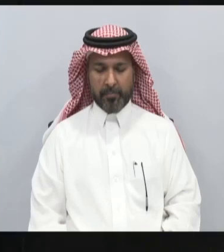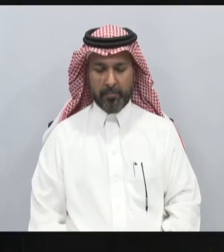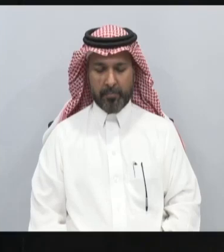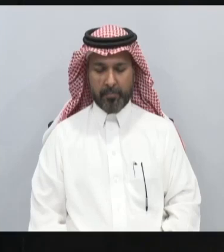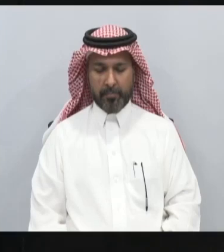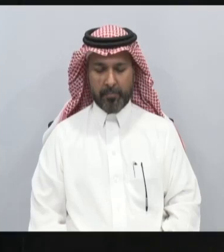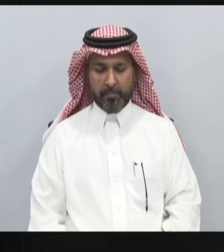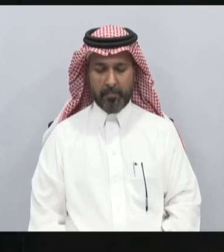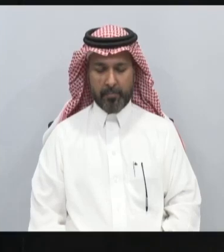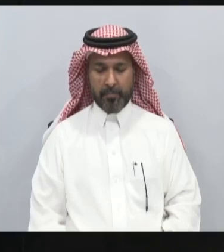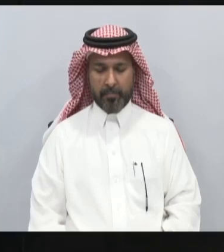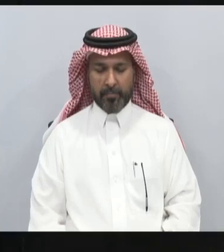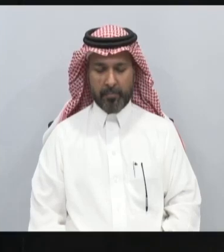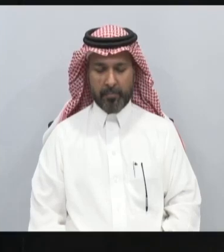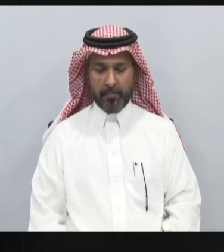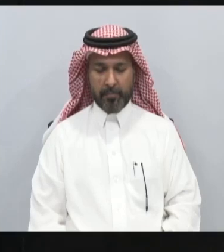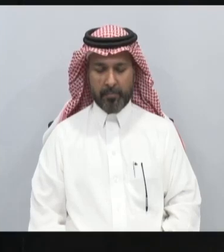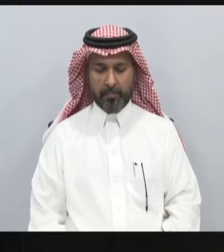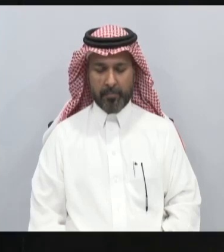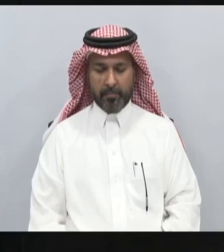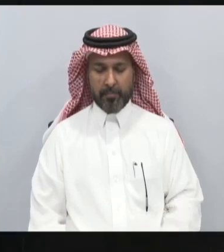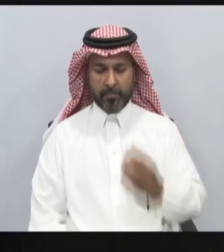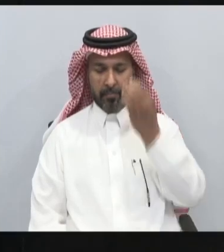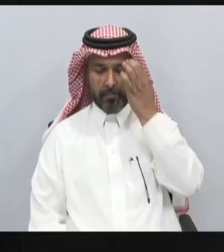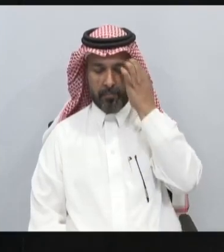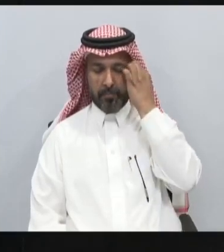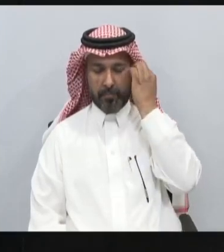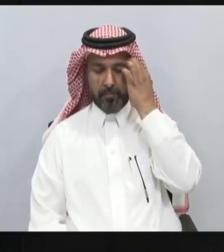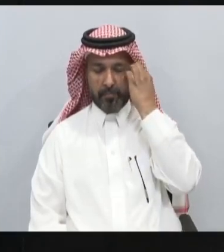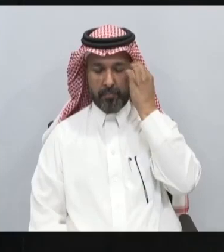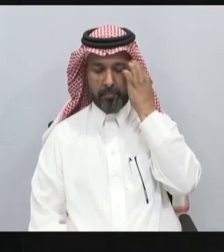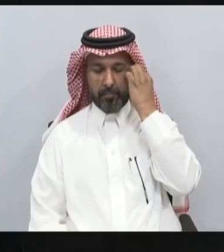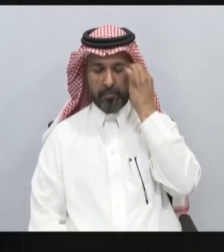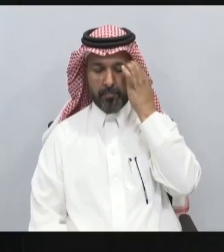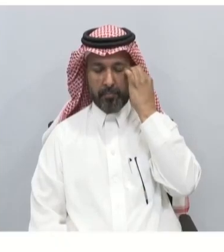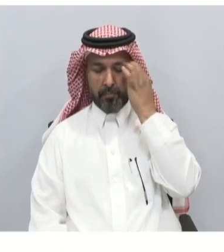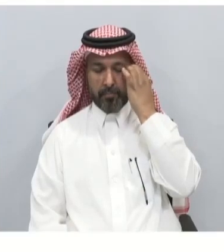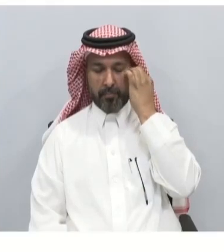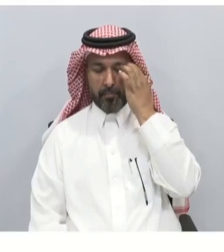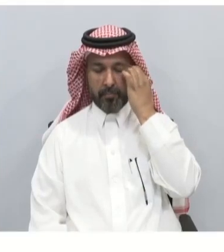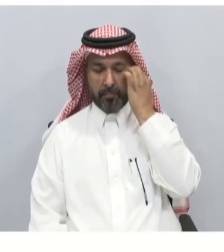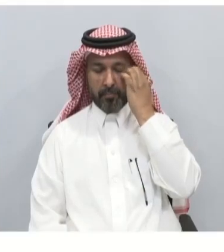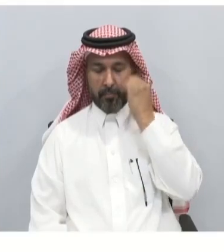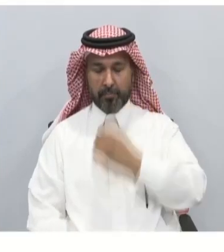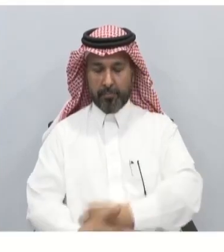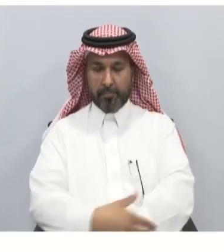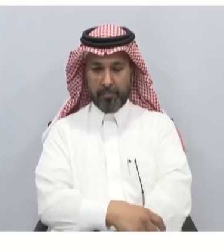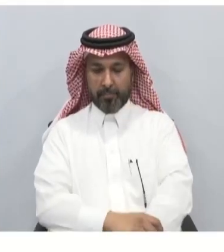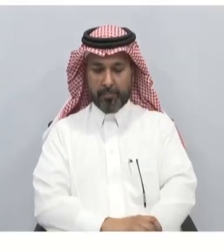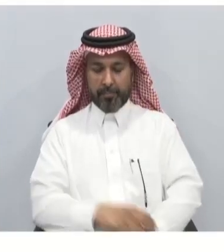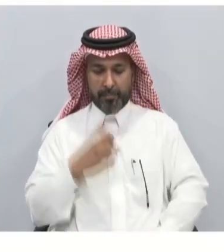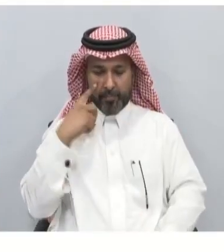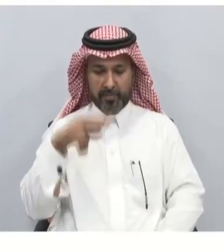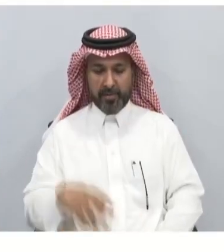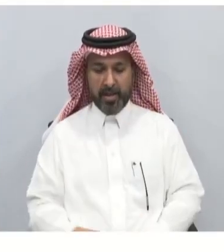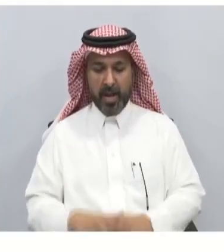حدود بعيدة، سواء مثلا الحد رقم 50 أو 70 أو 80. طيب أول شيء